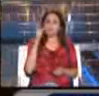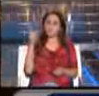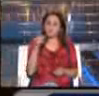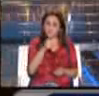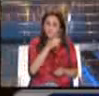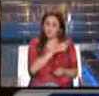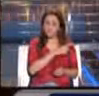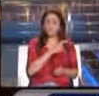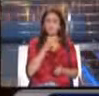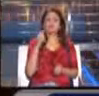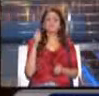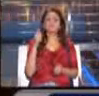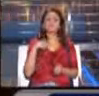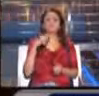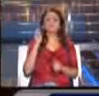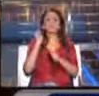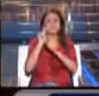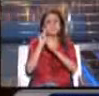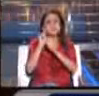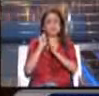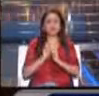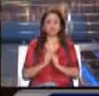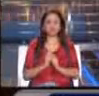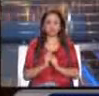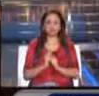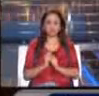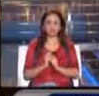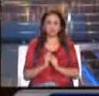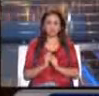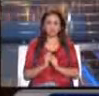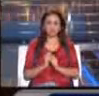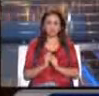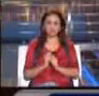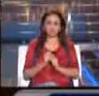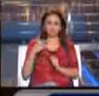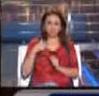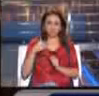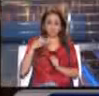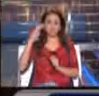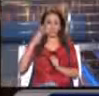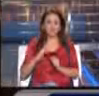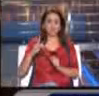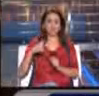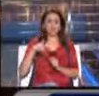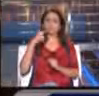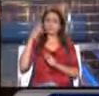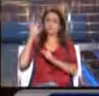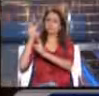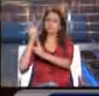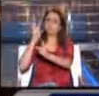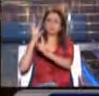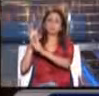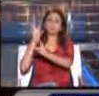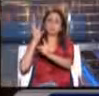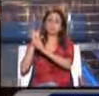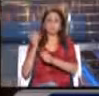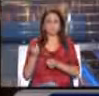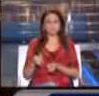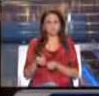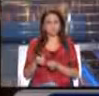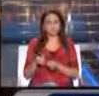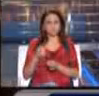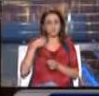غلط حصلت، دي نعالجها، لكن ما ينفعش اللي إحنا أقعد طول الوقت أهاجم أو طول الوقت أنا ما ببقاش عارف